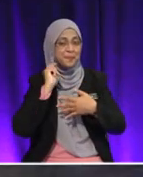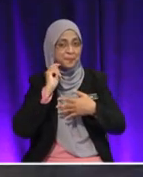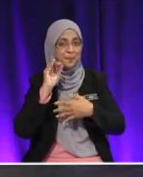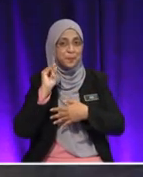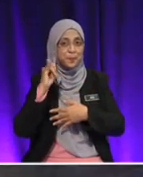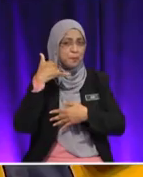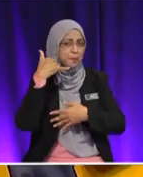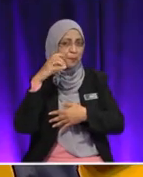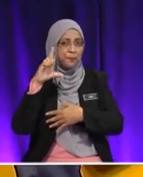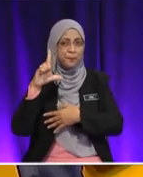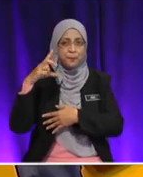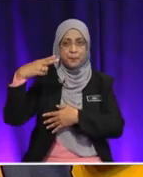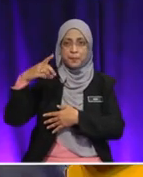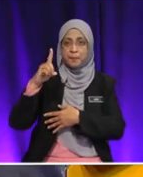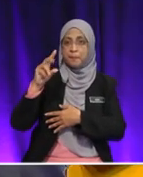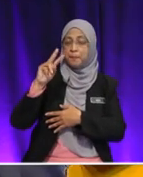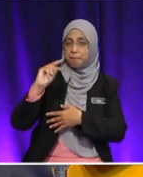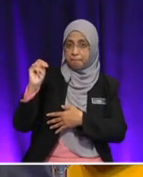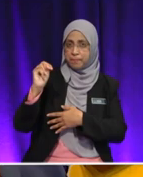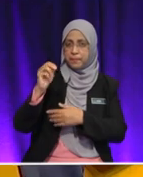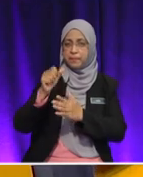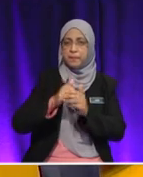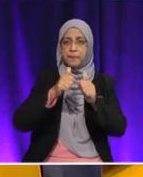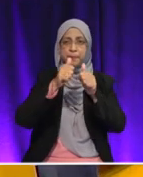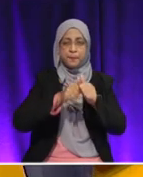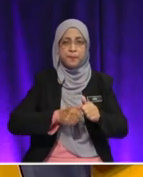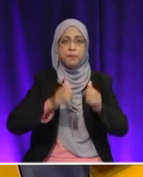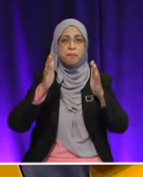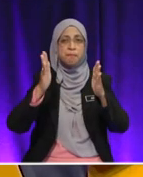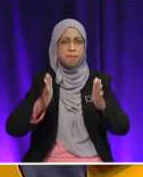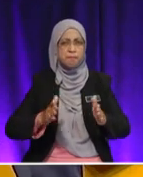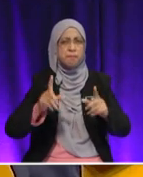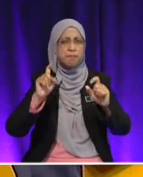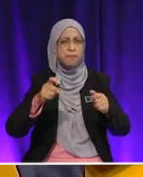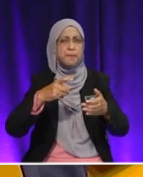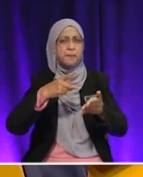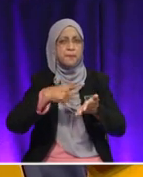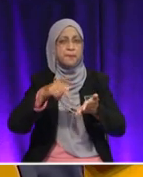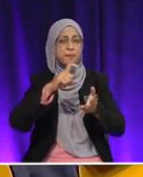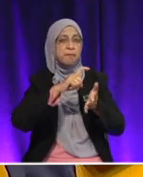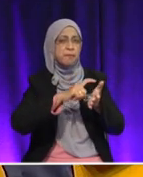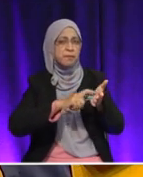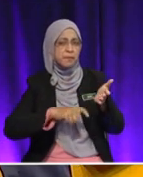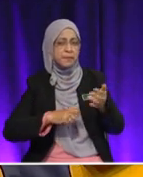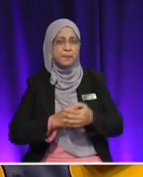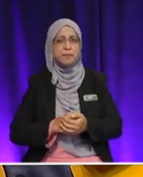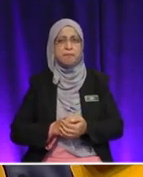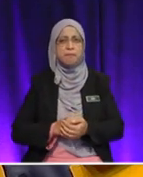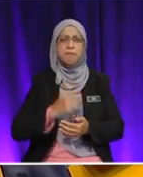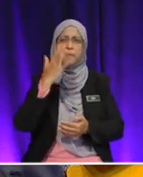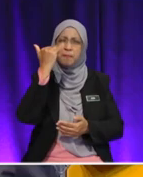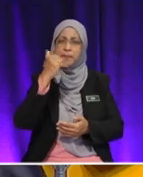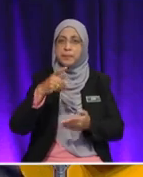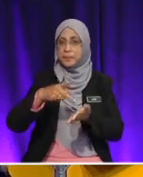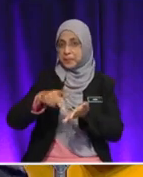rakyat negara kita perlu membayar Cukai dan di sini pula Cina kepada murid-murid Oke siapa Boleh bagi tahu apa kepentingan Cukai